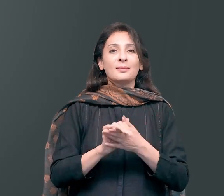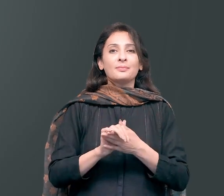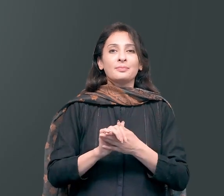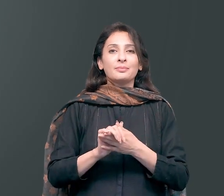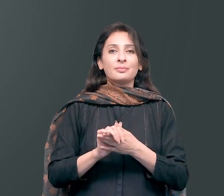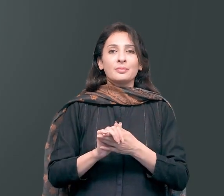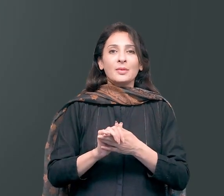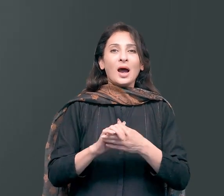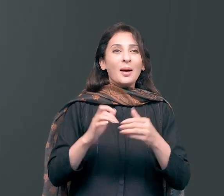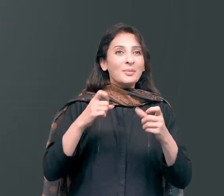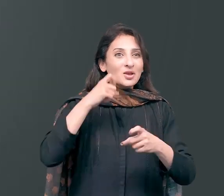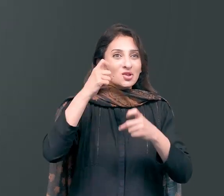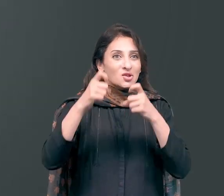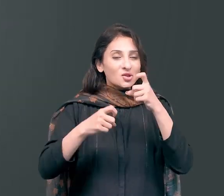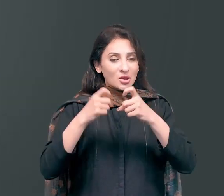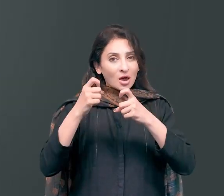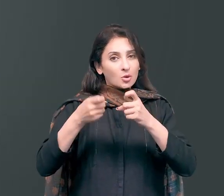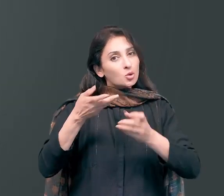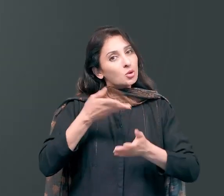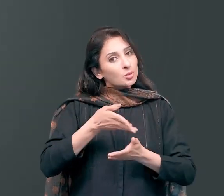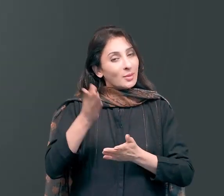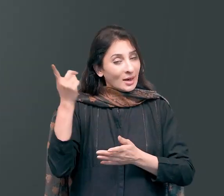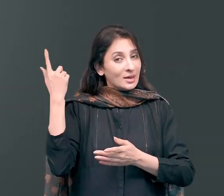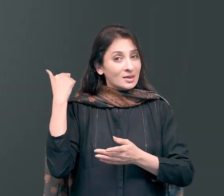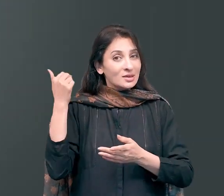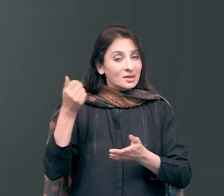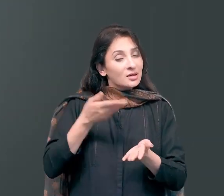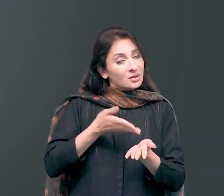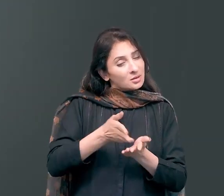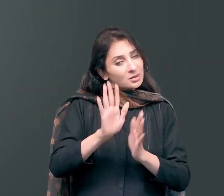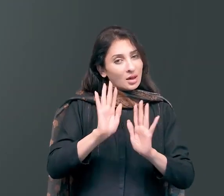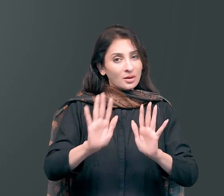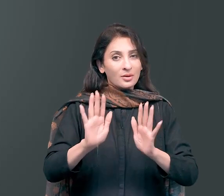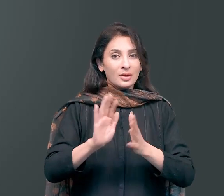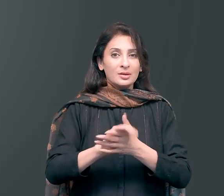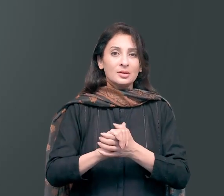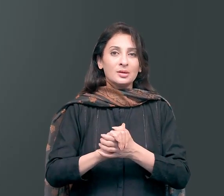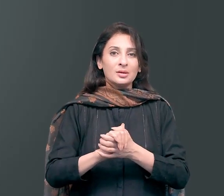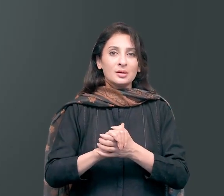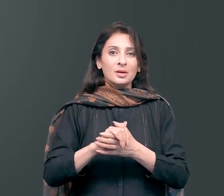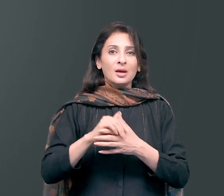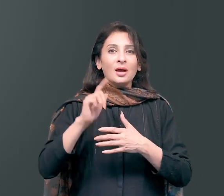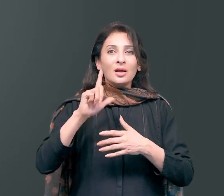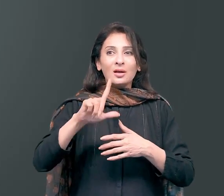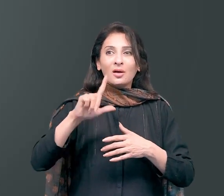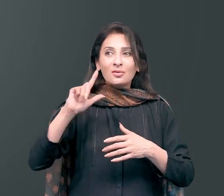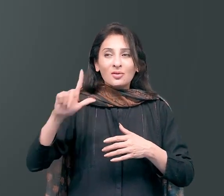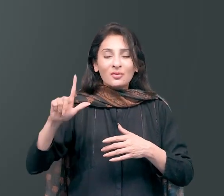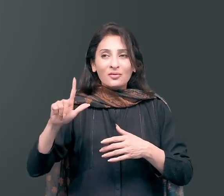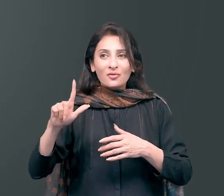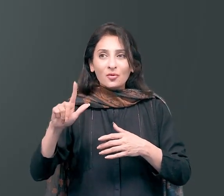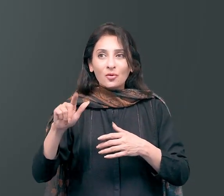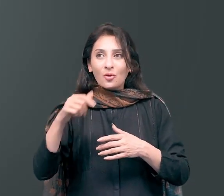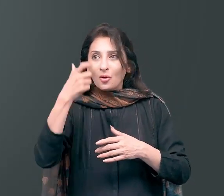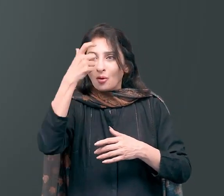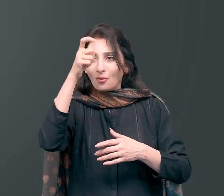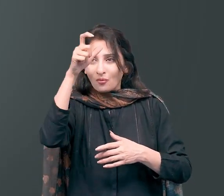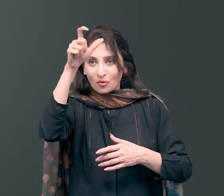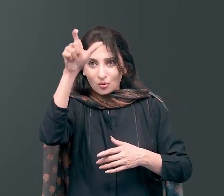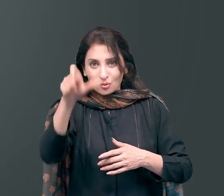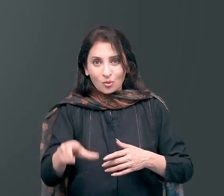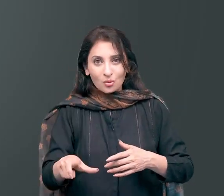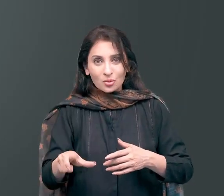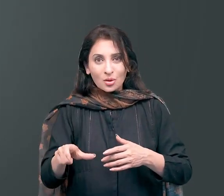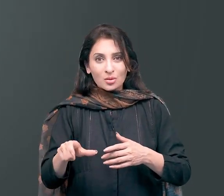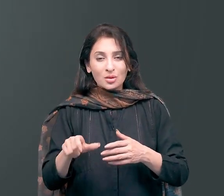کہ ابھی جنگ جاری ہے، تو ایسے میں جو لارڈ للتھکو تھے وہ تھک گئے تھے 7